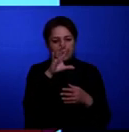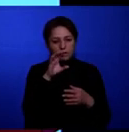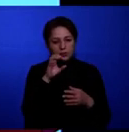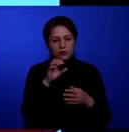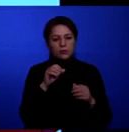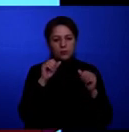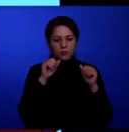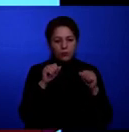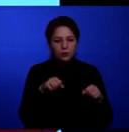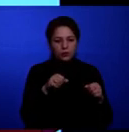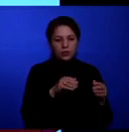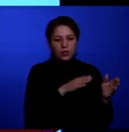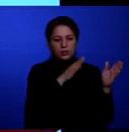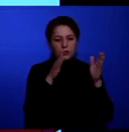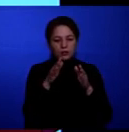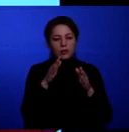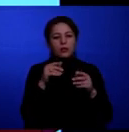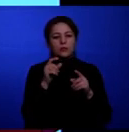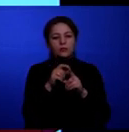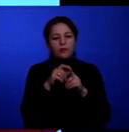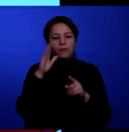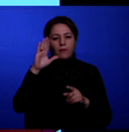соотнесем глагол выключить